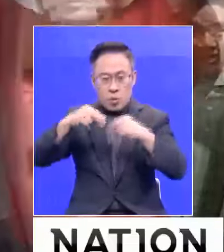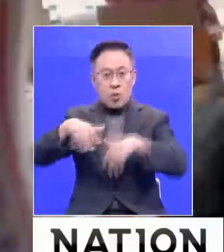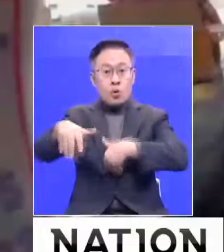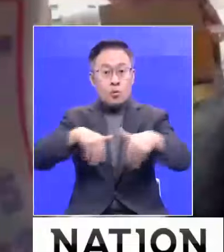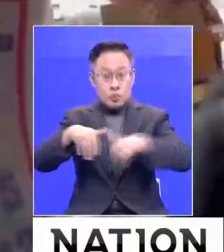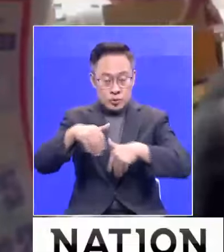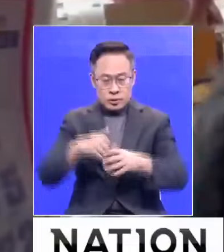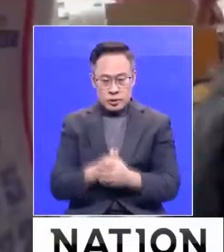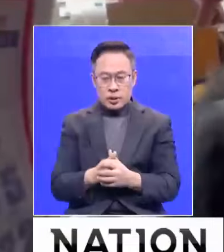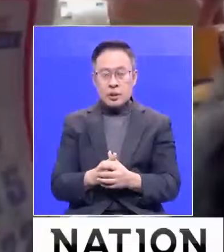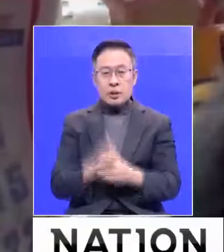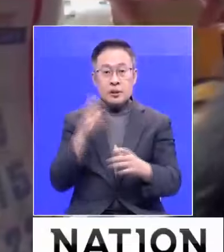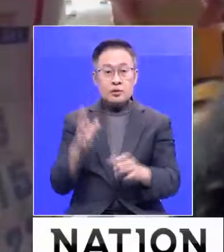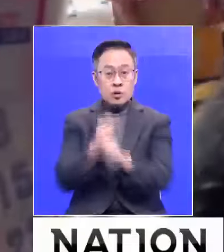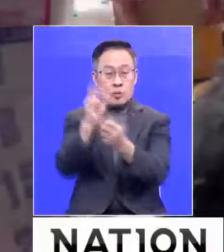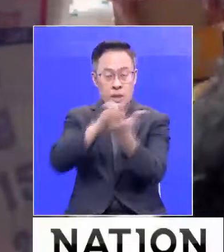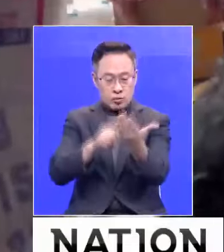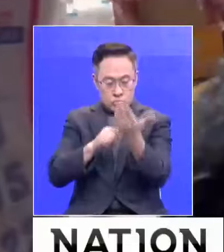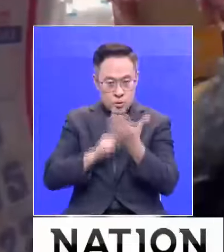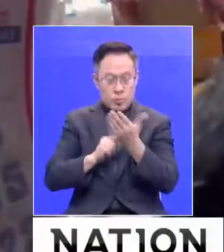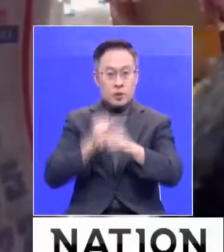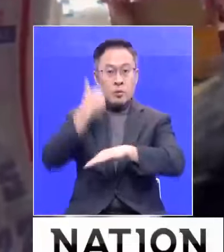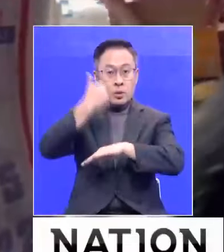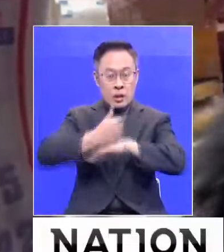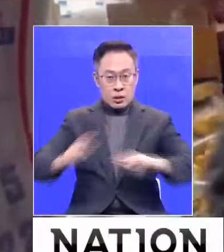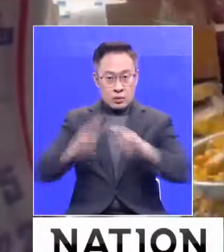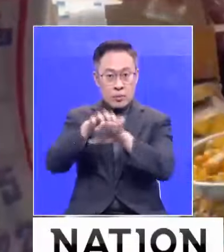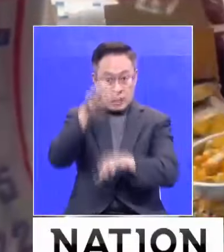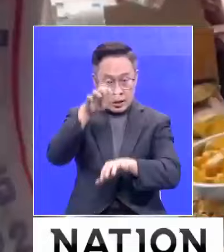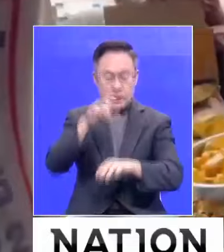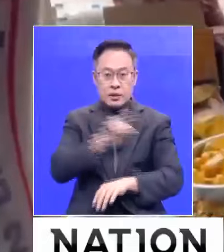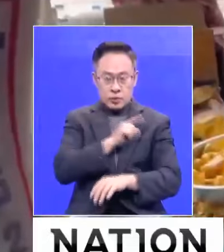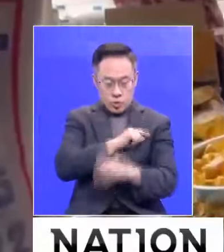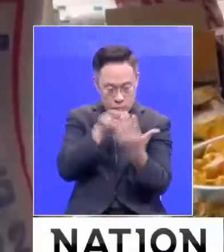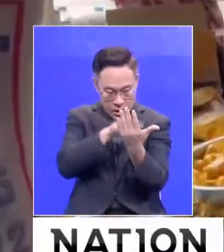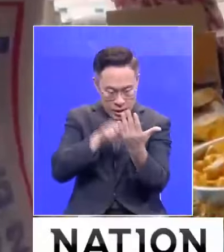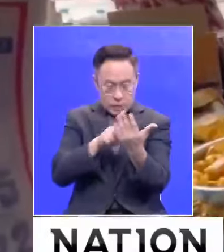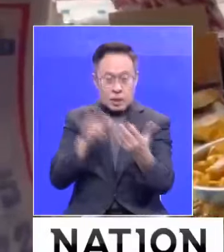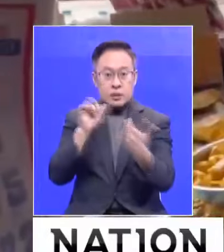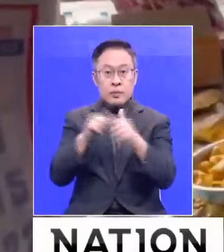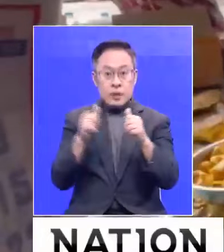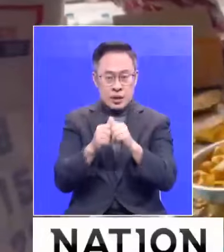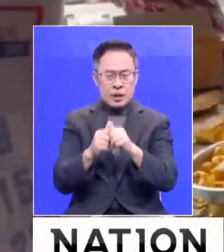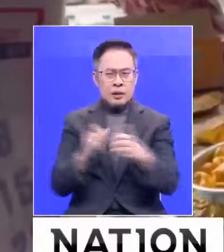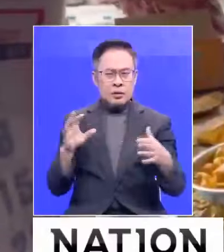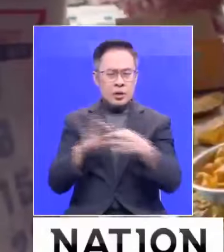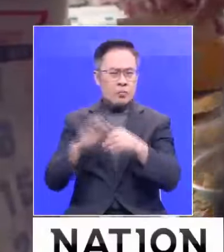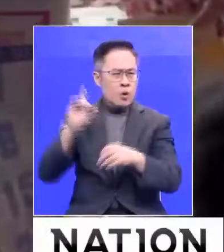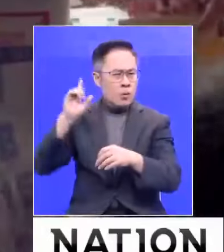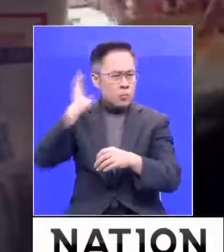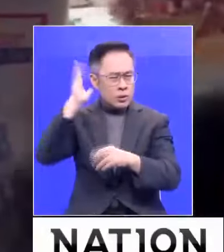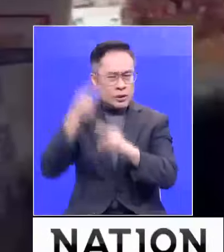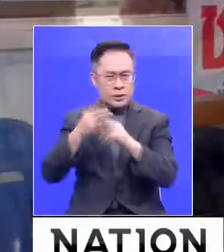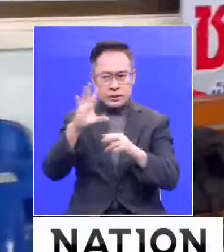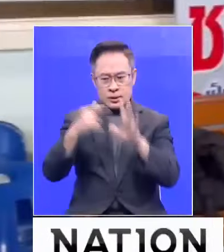ไทยทำรายงานส่งให้คุณอนุทินรัฐมนตรีว่าการกระทรวงมหาดไทยชี้แจงกรณีคุณชาญพวงเพชรว่าที่นายกอบจ.ป